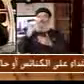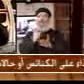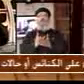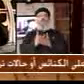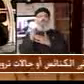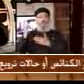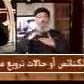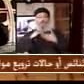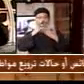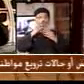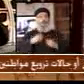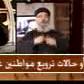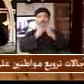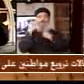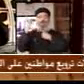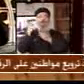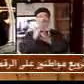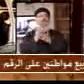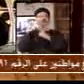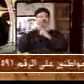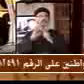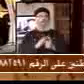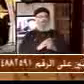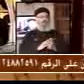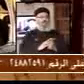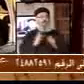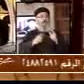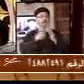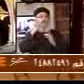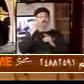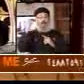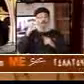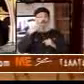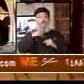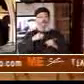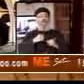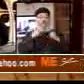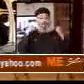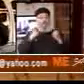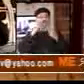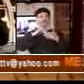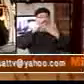يسوع هو اللي يتصرف فيها. فأول مبدأ أنه مستعد أن يعمل بالقليل.